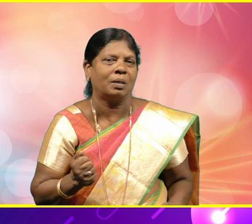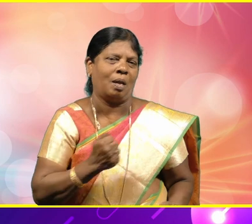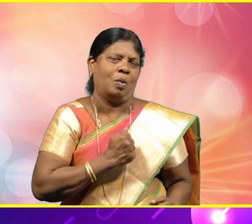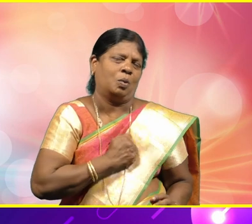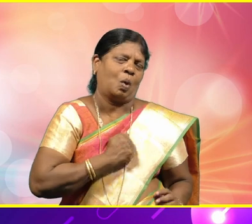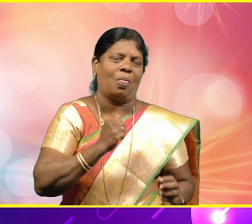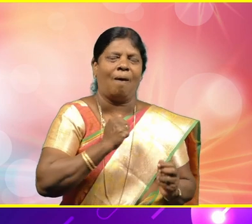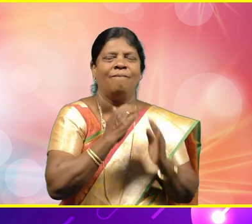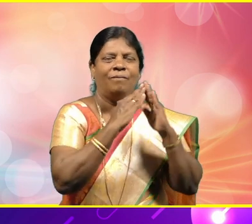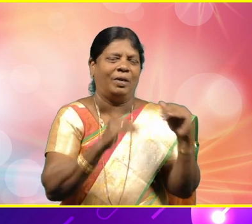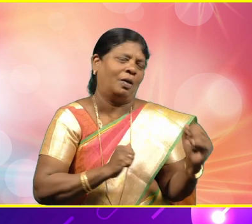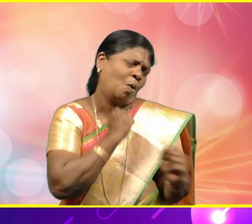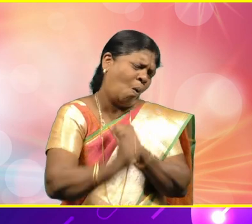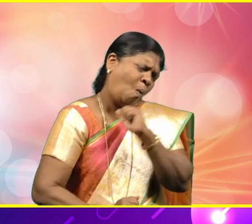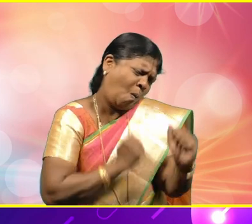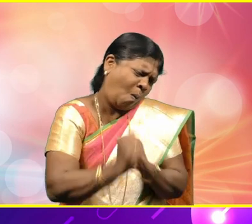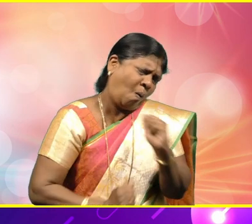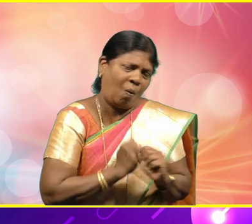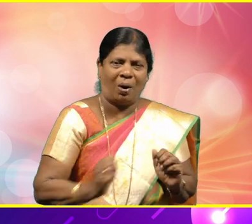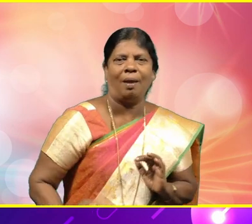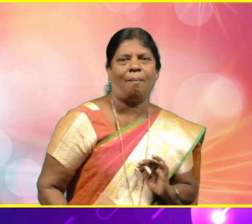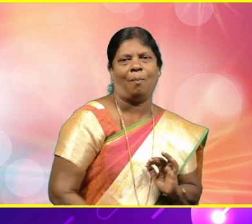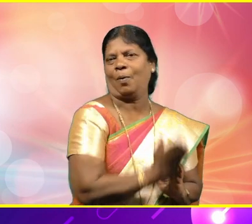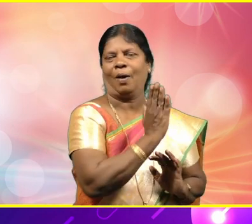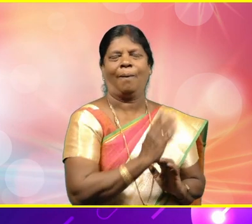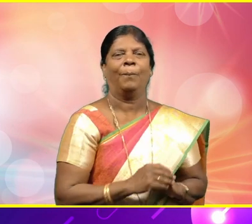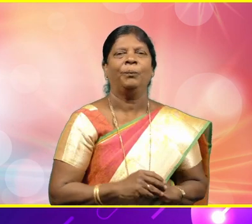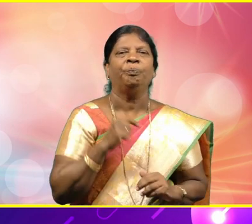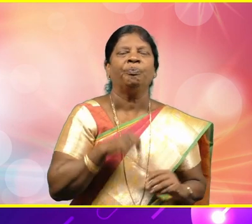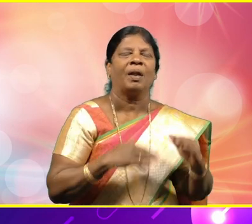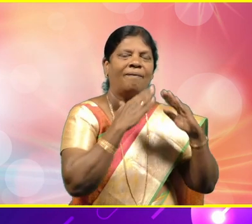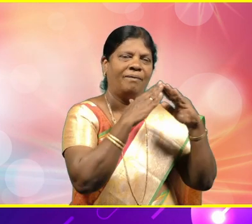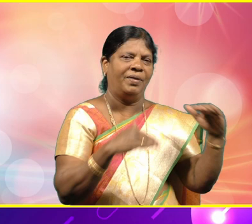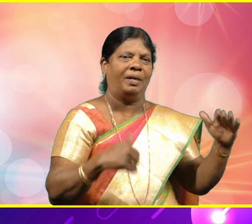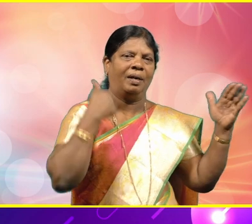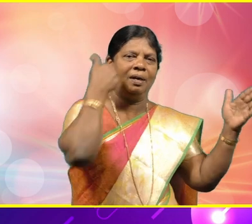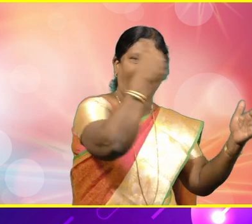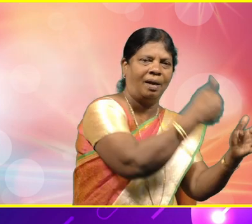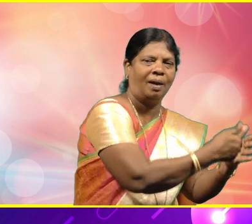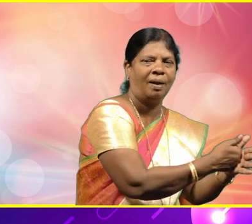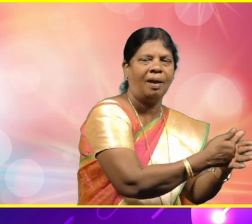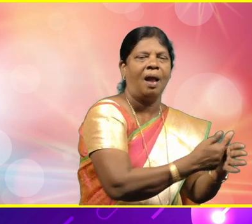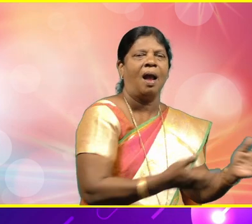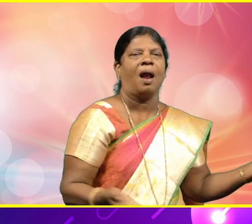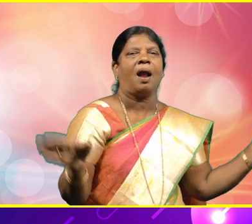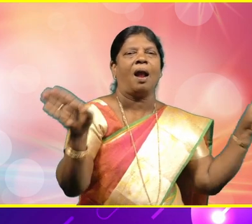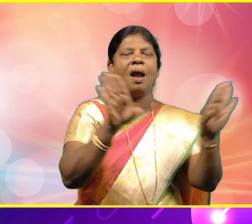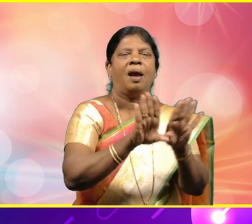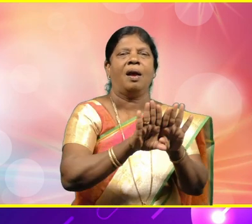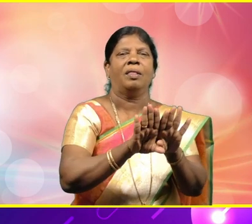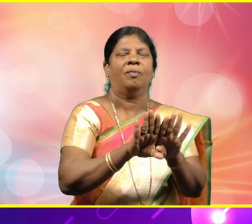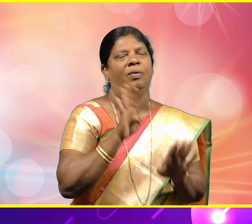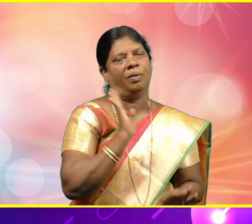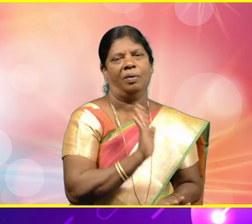வேகமாக பயத்தோடு ஓடினான். வீடு வந்து சேர்ந்தான். கதவு